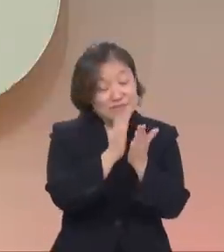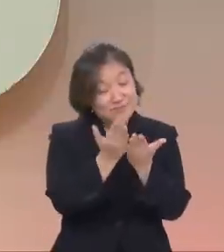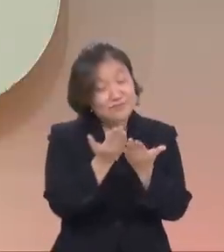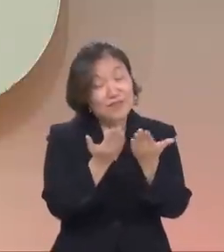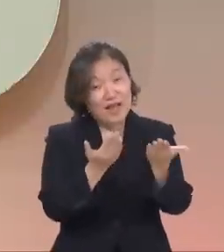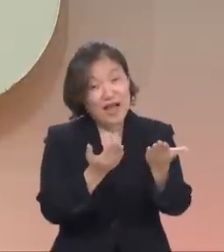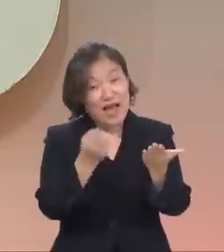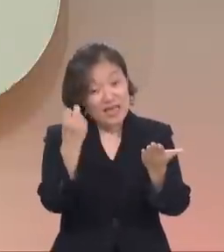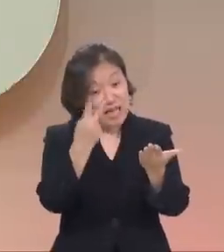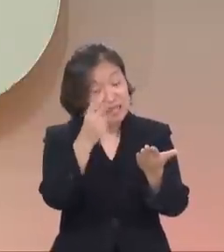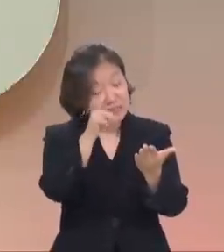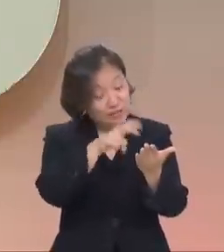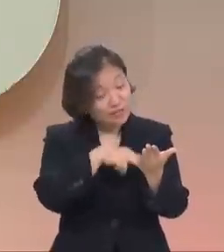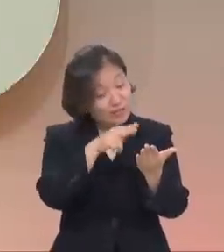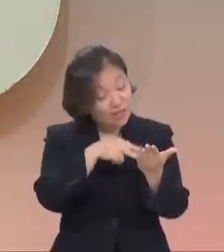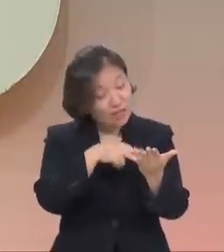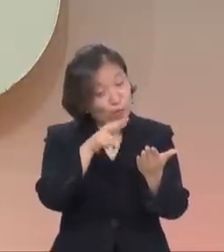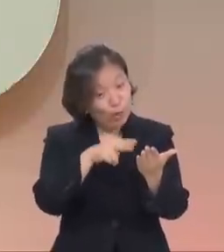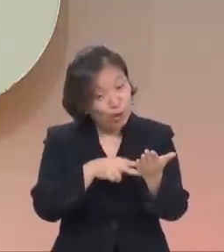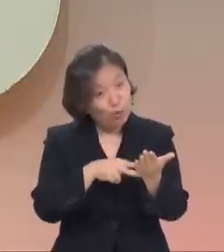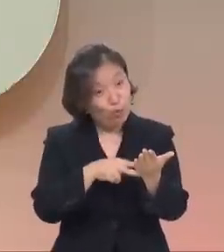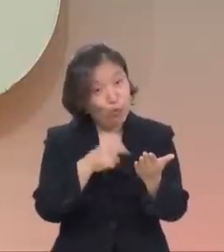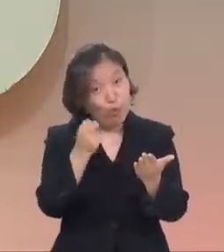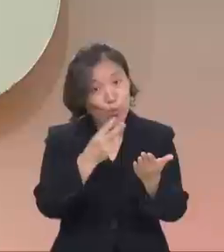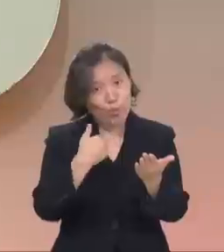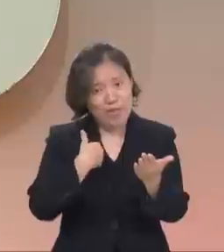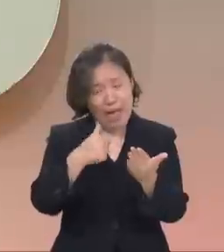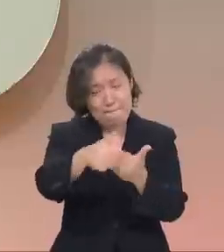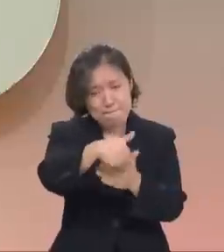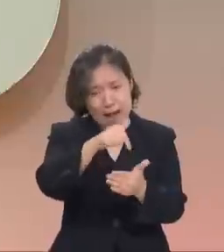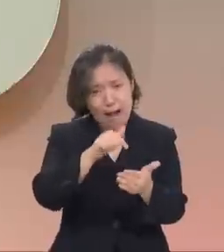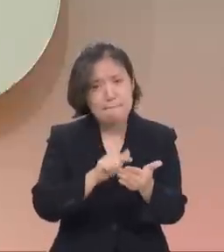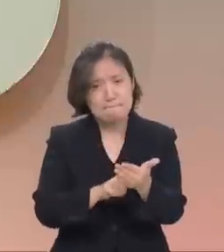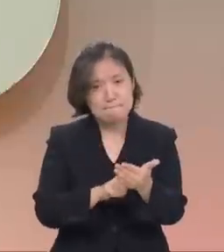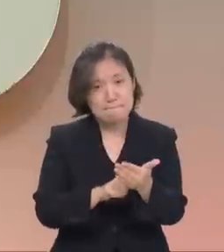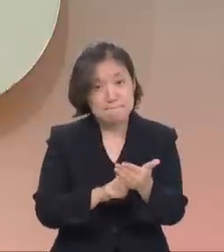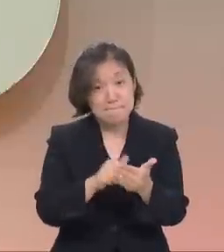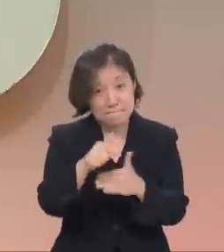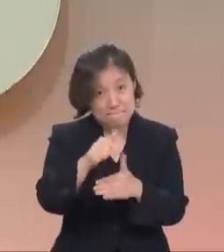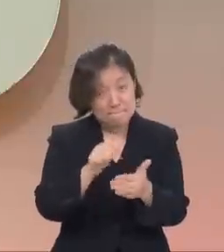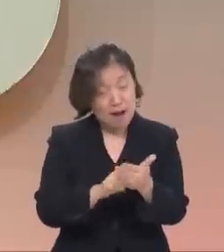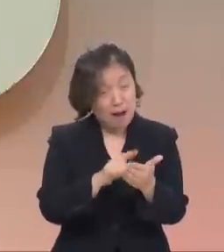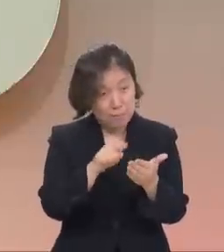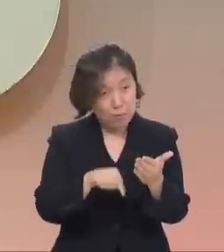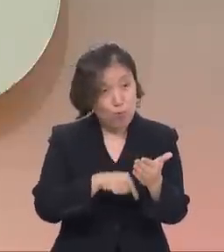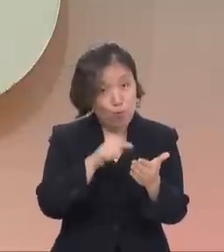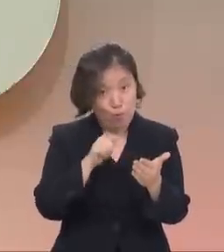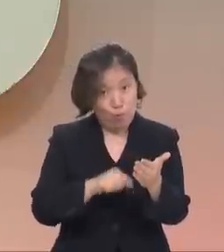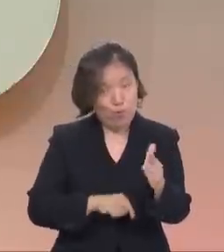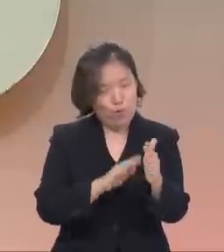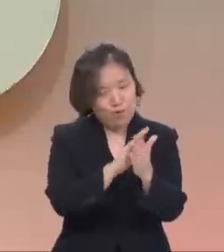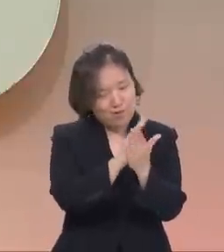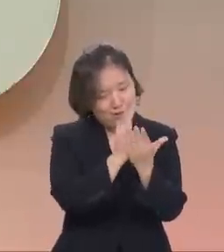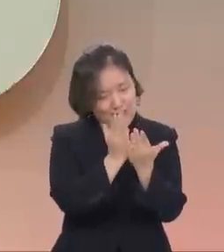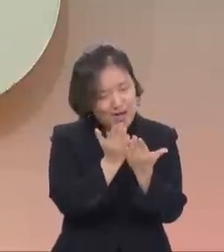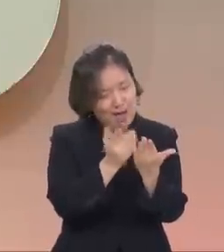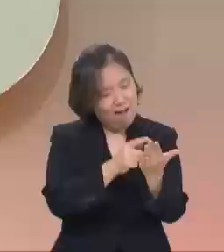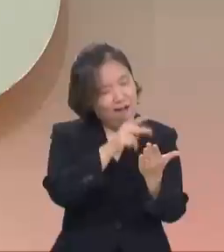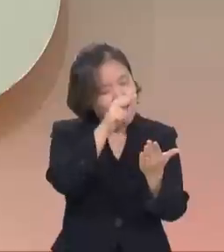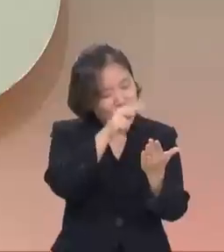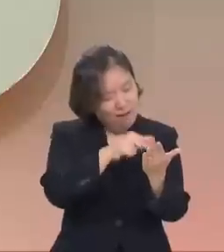뒤에 이제 눈으로 보는게 아니라 마음으로 마음으로 그 경전의 말씀을 한